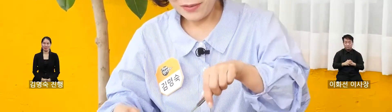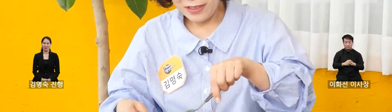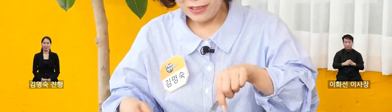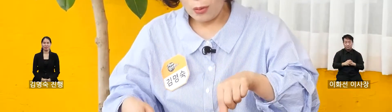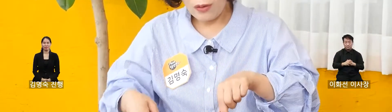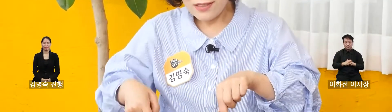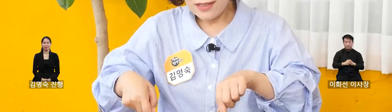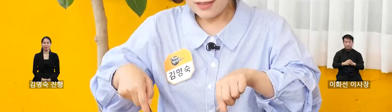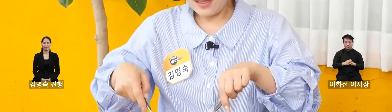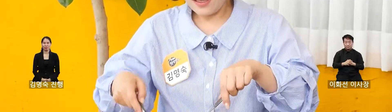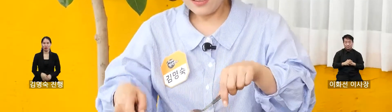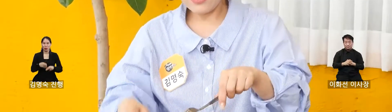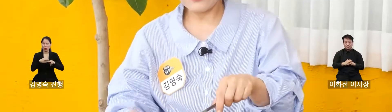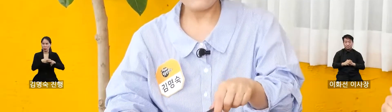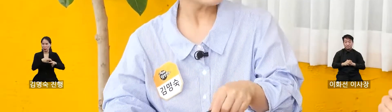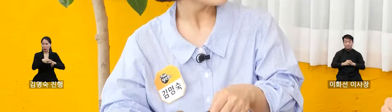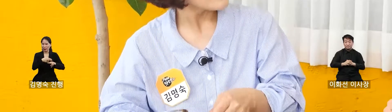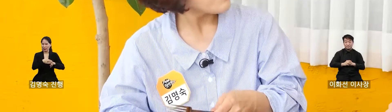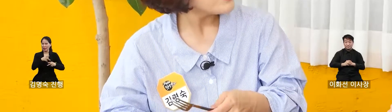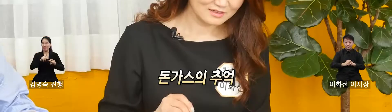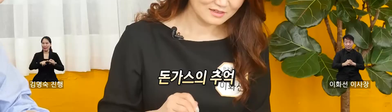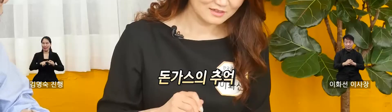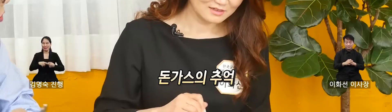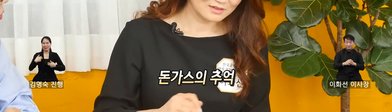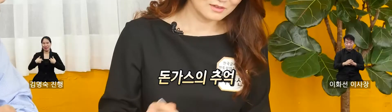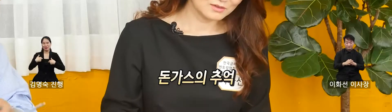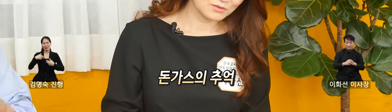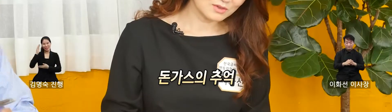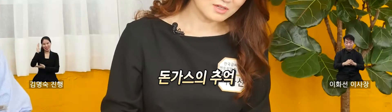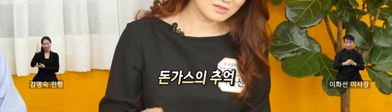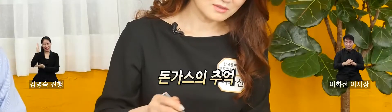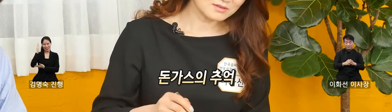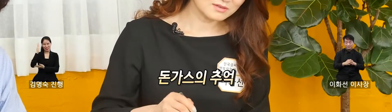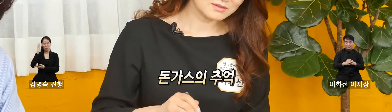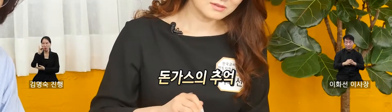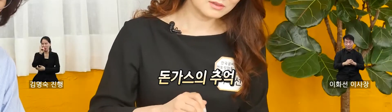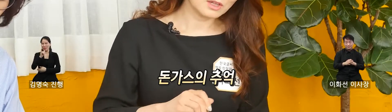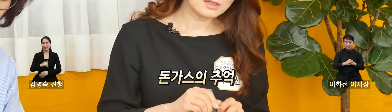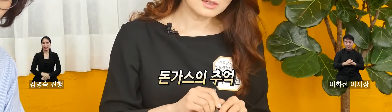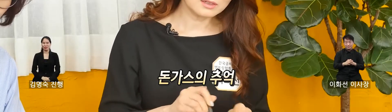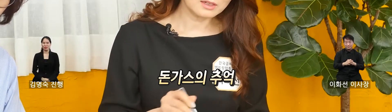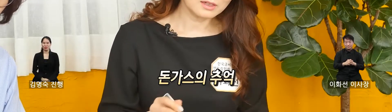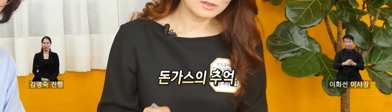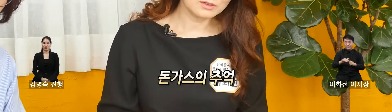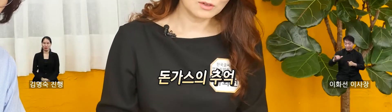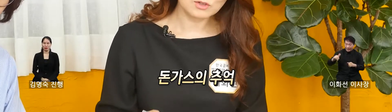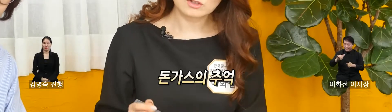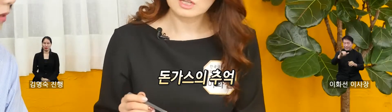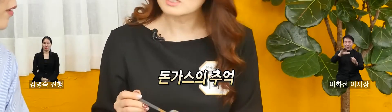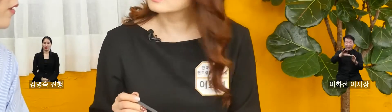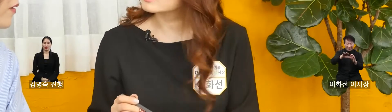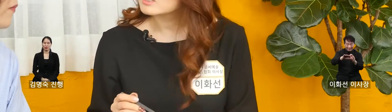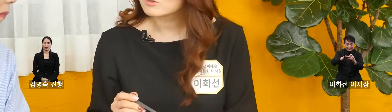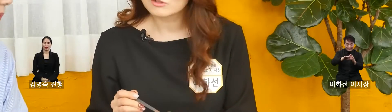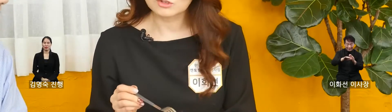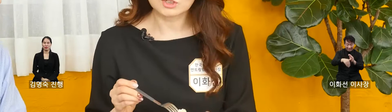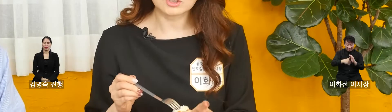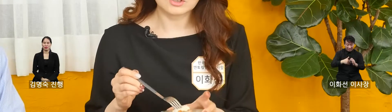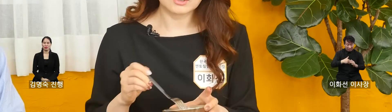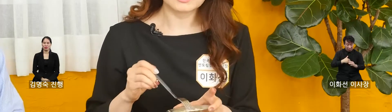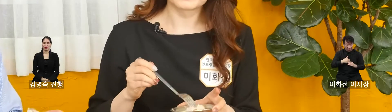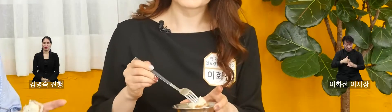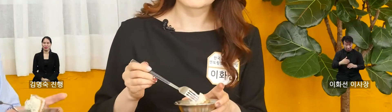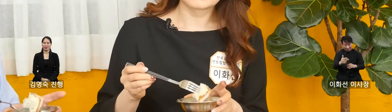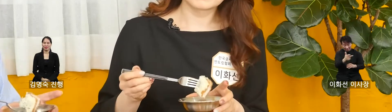그렇습니다. 예. 이 돈가스에 대한 그 재밌는 이야기들도 참 돈가스 많죠. 돈가스 데이트할 때 저를 굉장히 크게